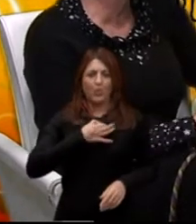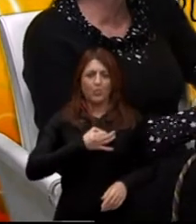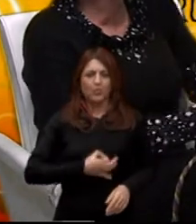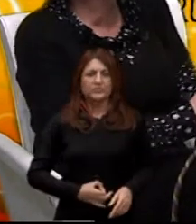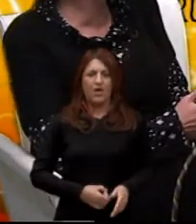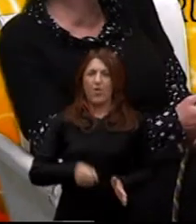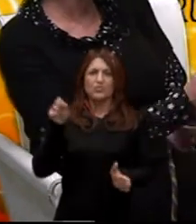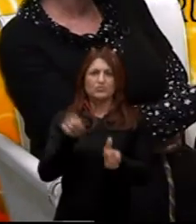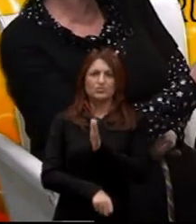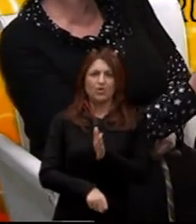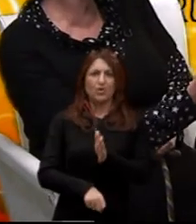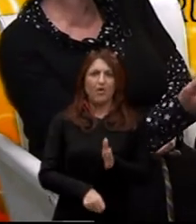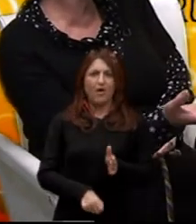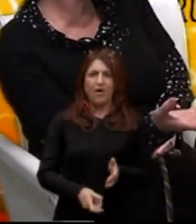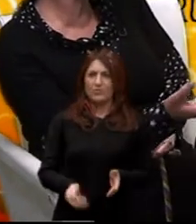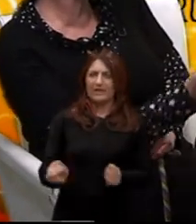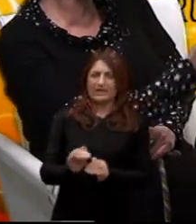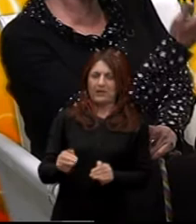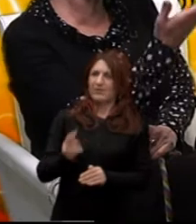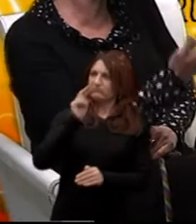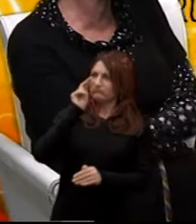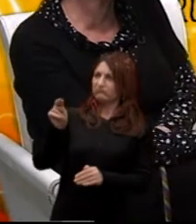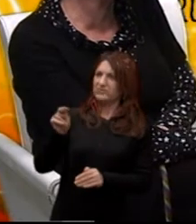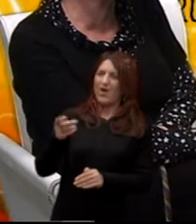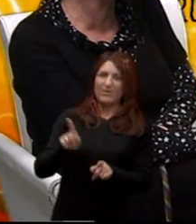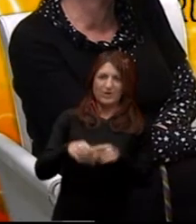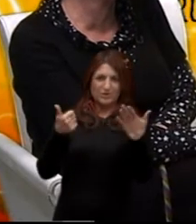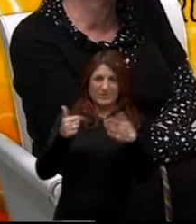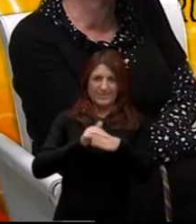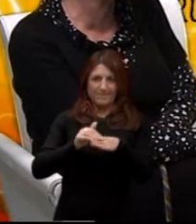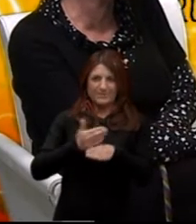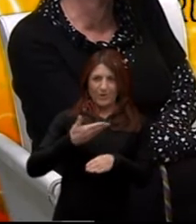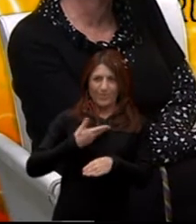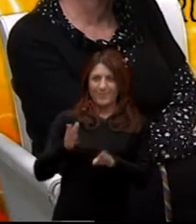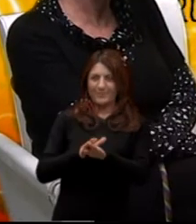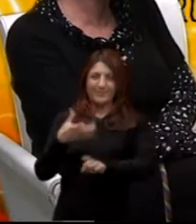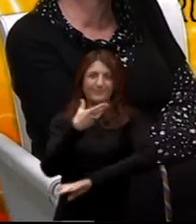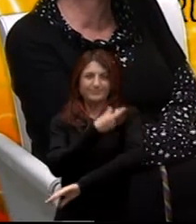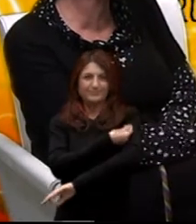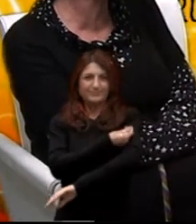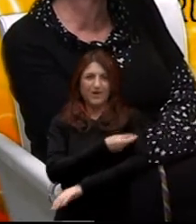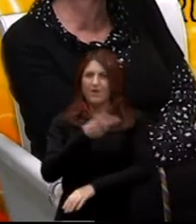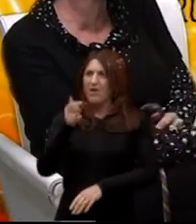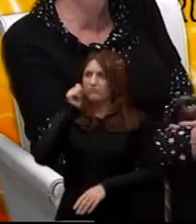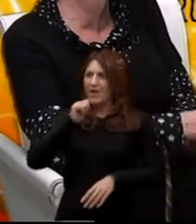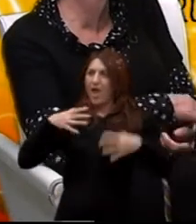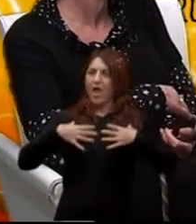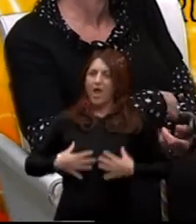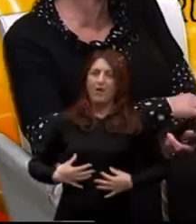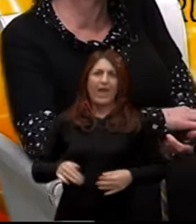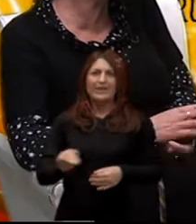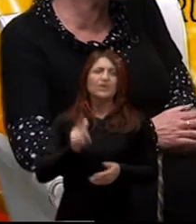startu imalo, jer dijete prvu kutu vidi, ne znam, sa 6 mjeseci kada dobi prvo cijepljenje. Da, da. I to je bauk. Znači, sad